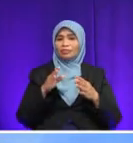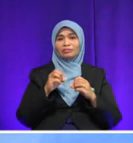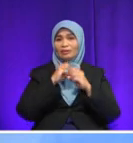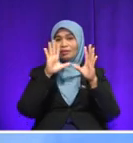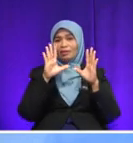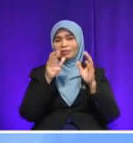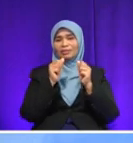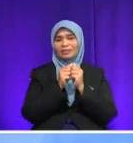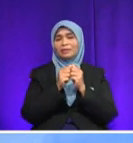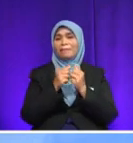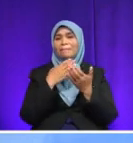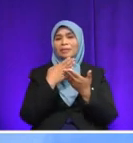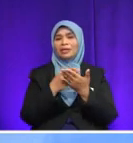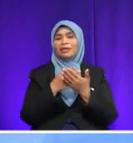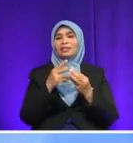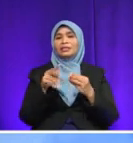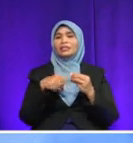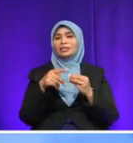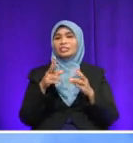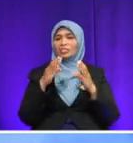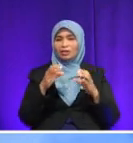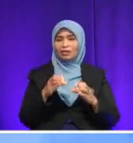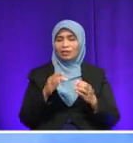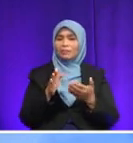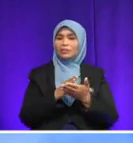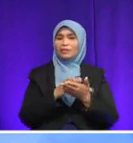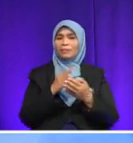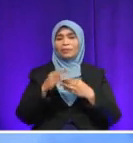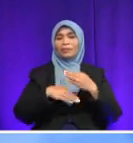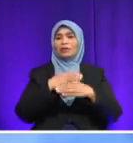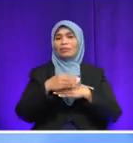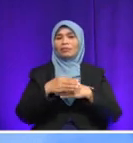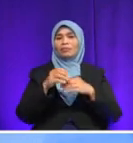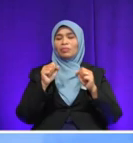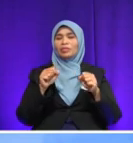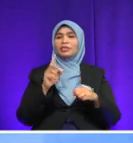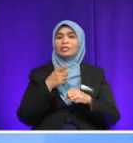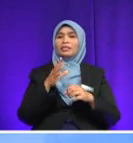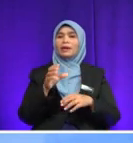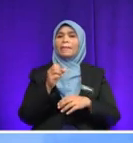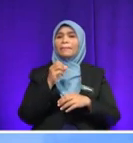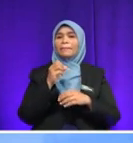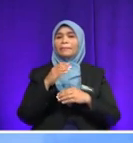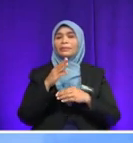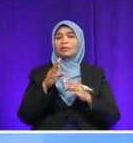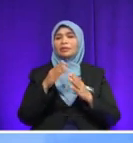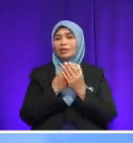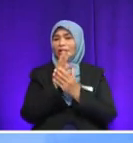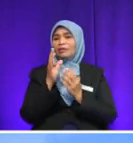sejelas-jelasnya tentang kaidah menyapu balutan ya saya Eh jadi bolehlah kita ambil wudhu ketika kita